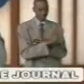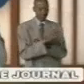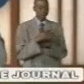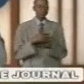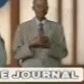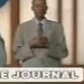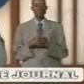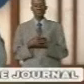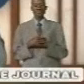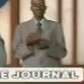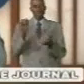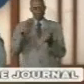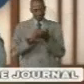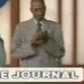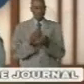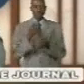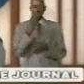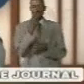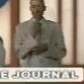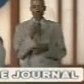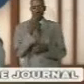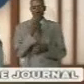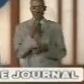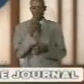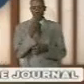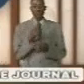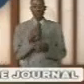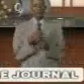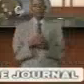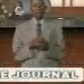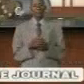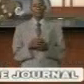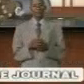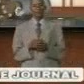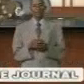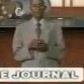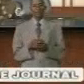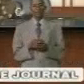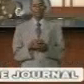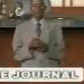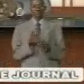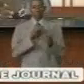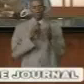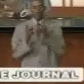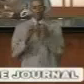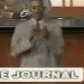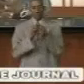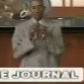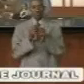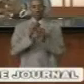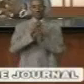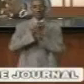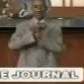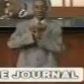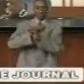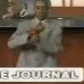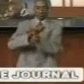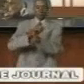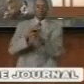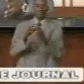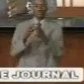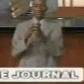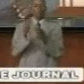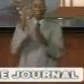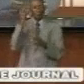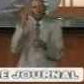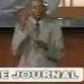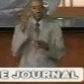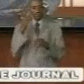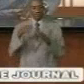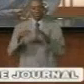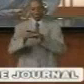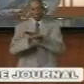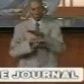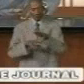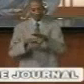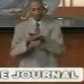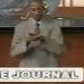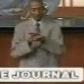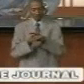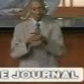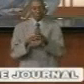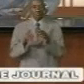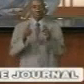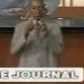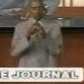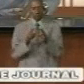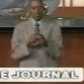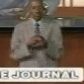le 14e sommet de la francophonie, les derniers réglages sur le plan sécuritaire sont faits par le ministre de l'Intérieur, Charles Mouyège-Mongez-Mons, et son